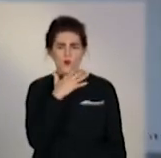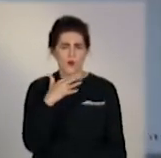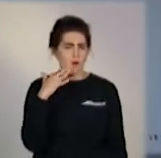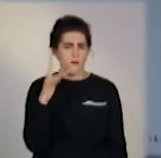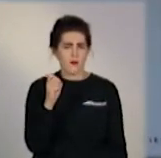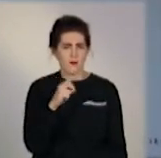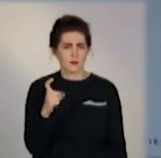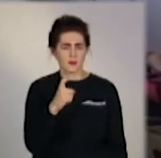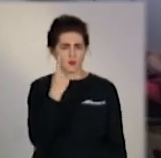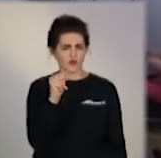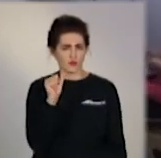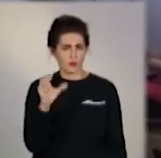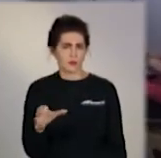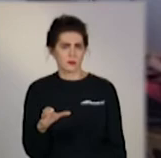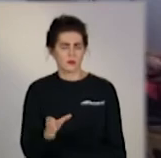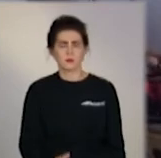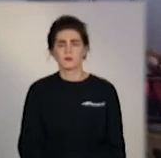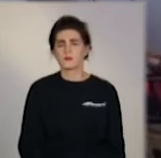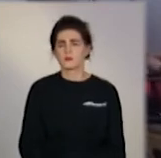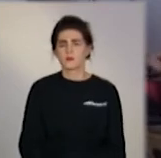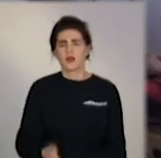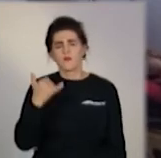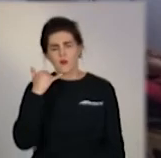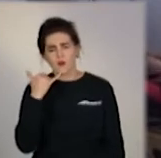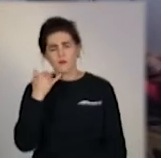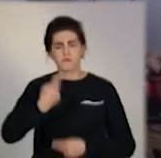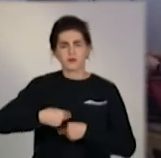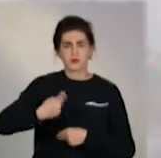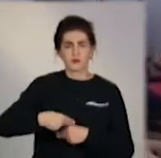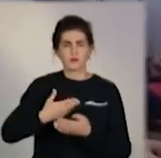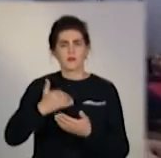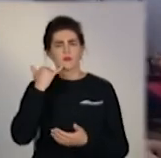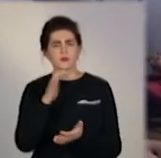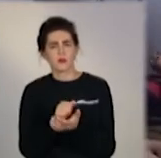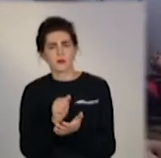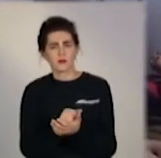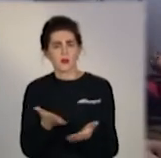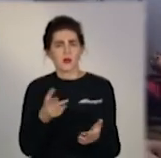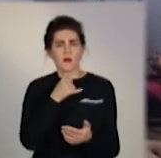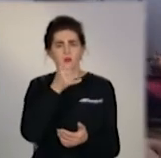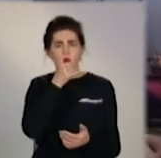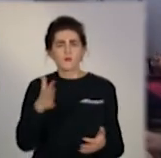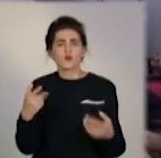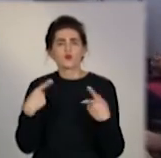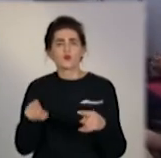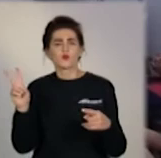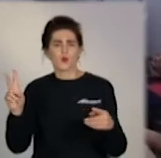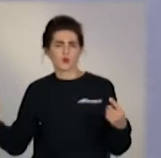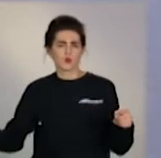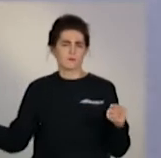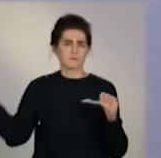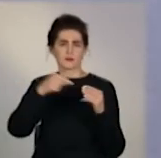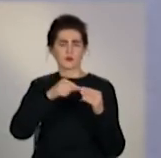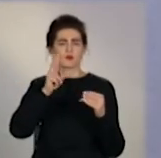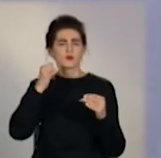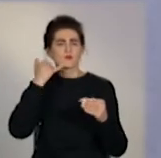на годину. Заважала, відволікала, займала лінію. І на неї не може зайти дзвінок від